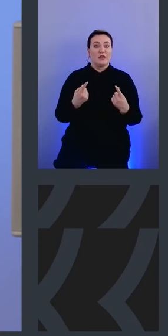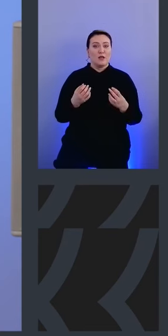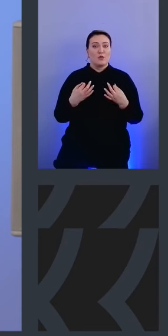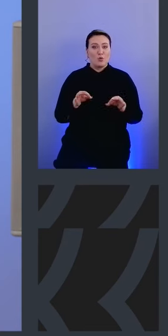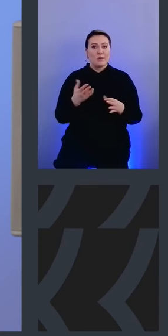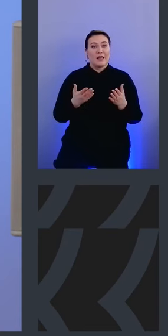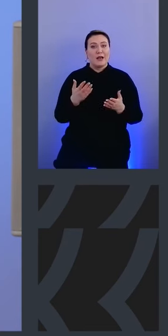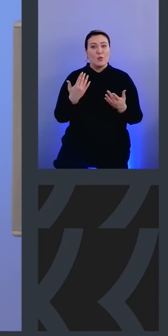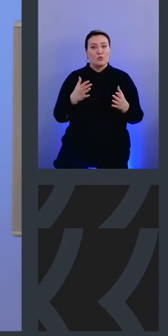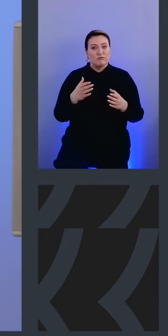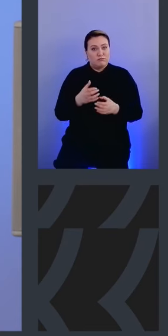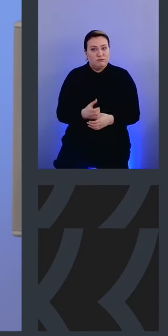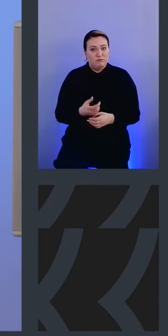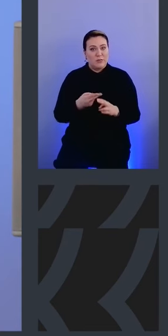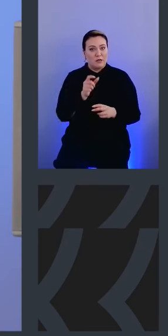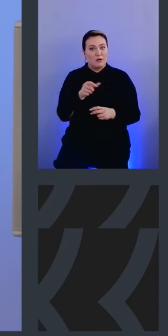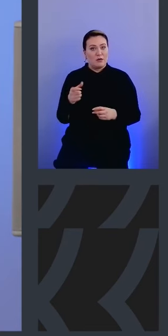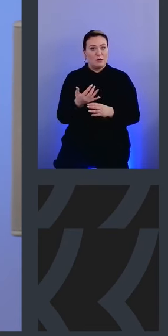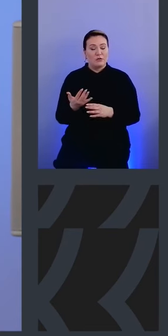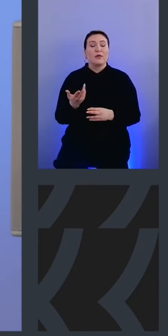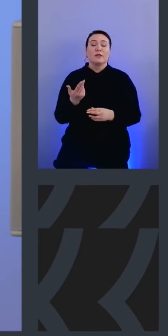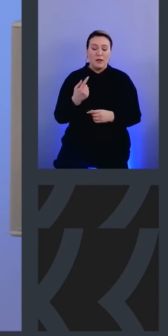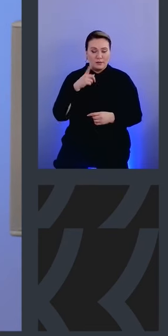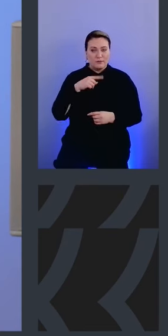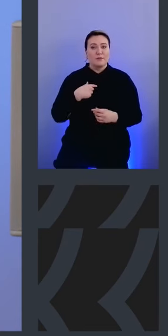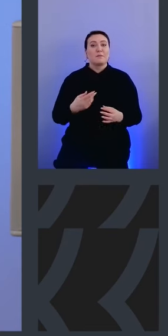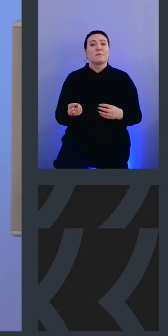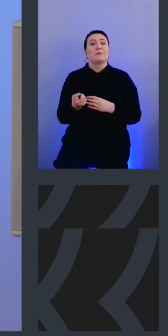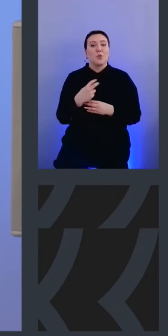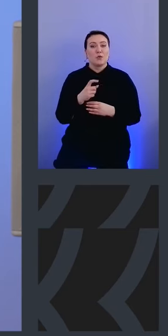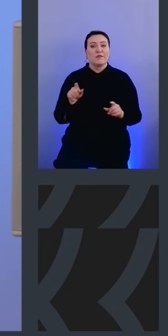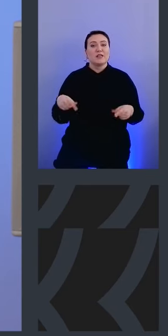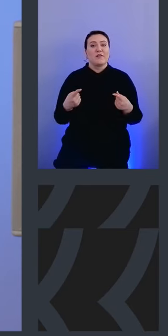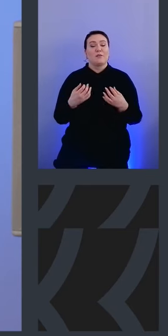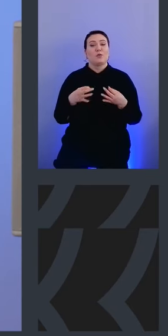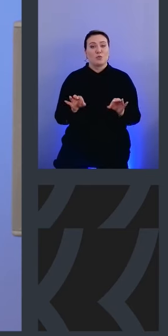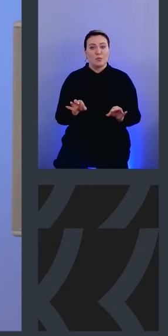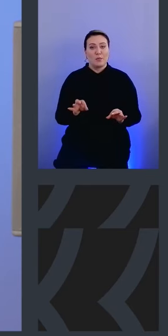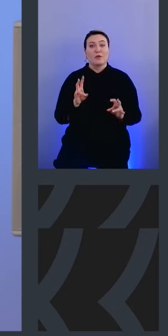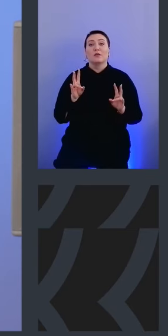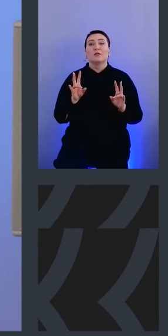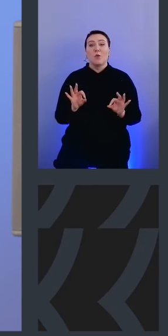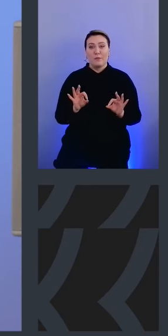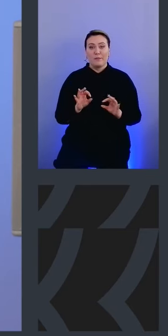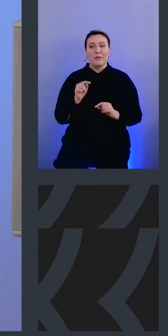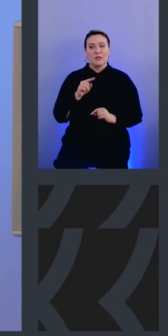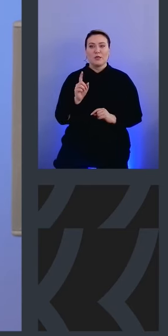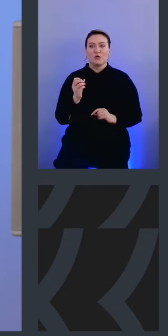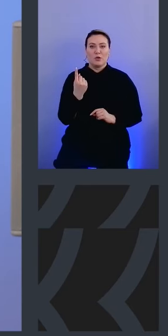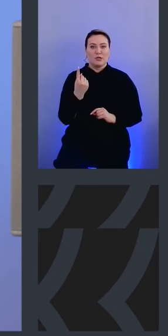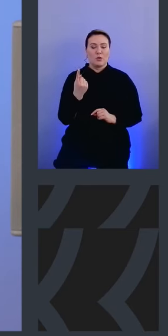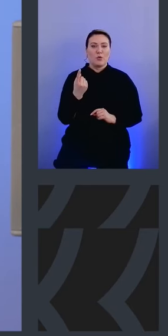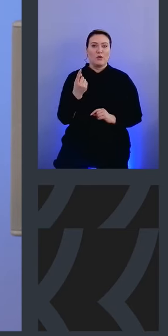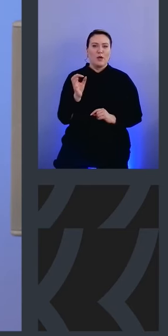стала? Смотри, приходят, да, за восстановлением доступа. Но здесь еще такой